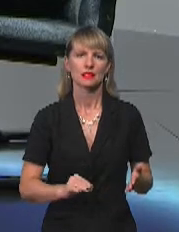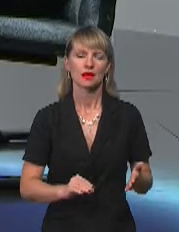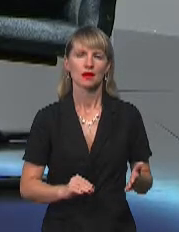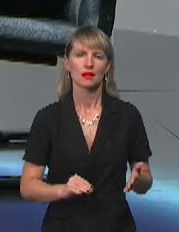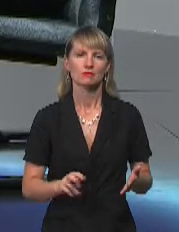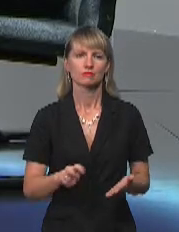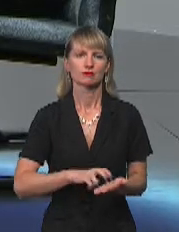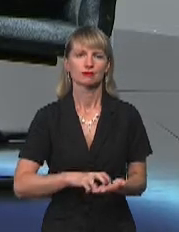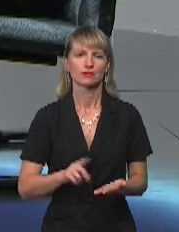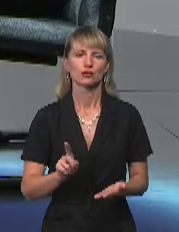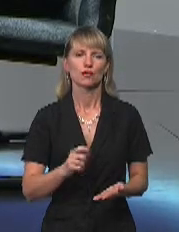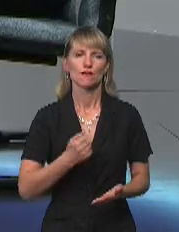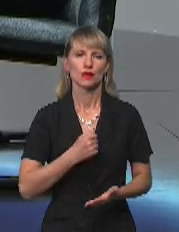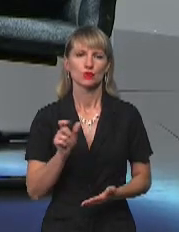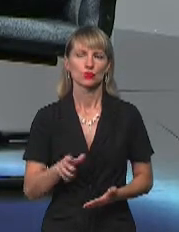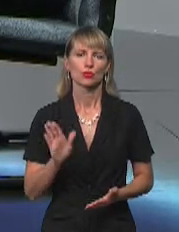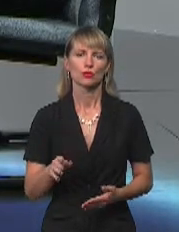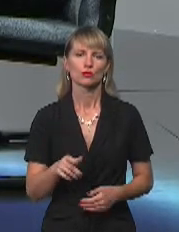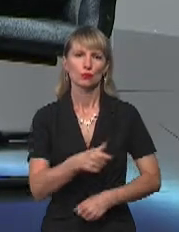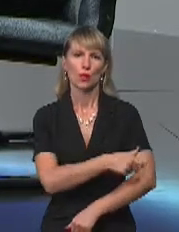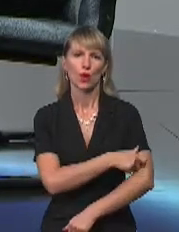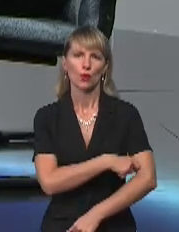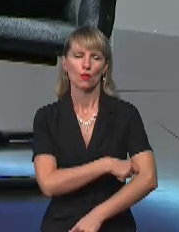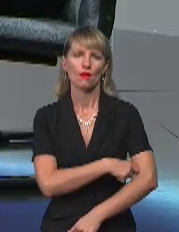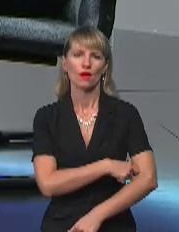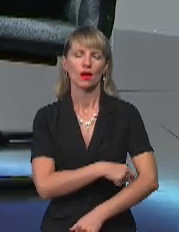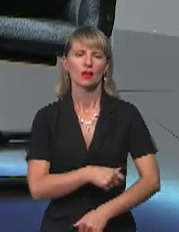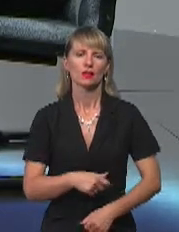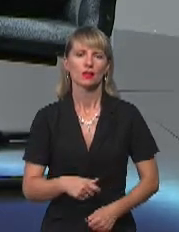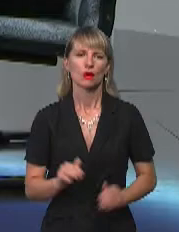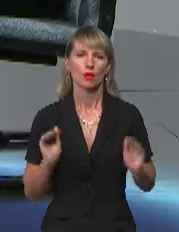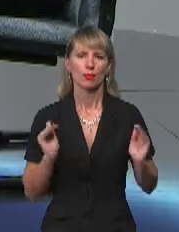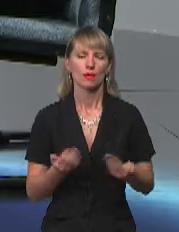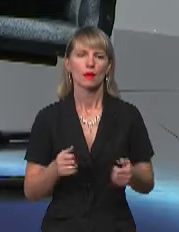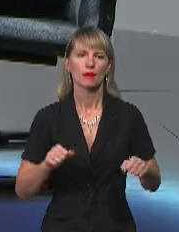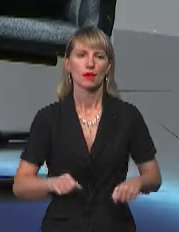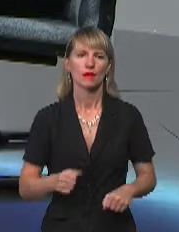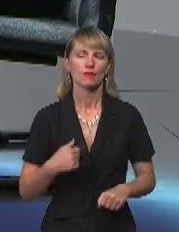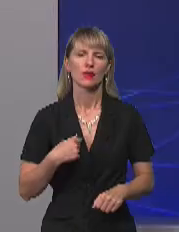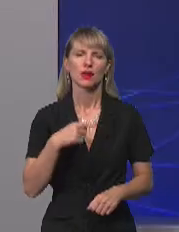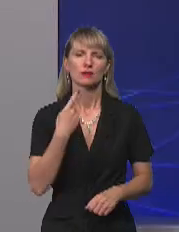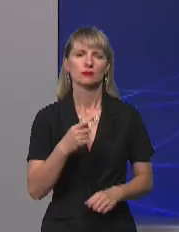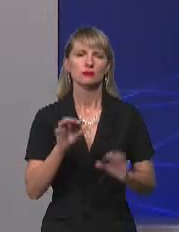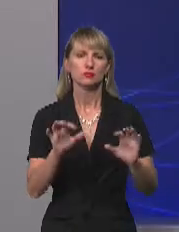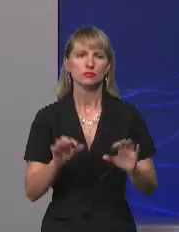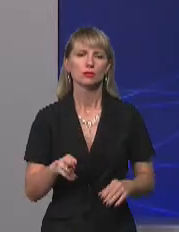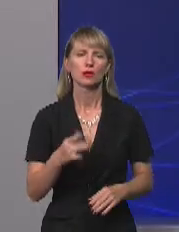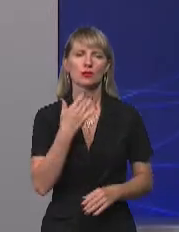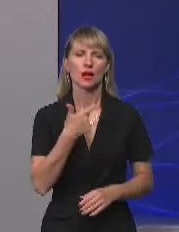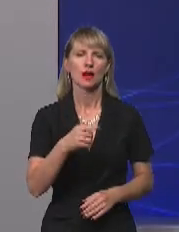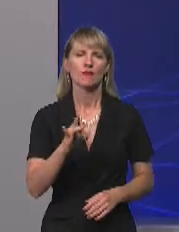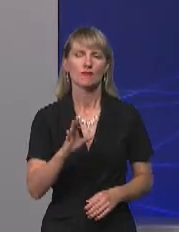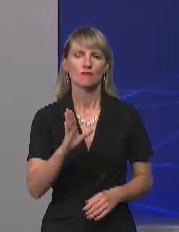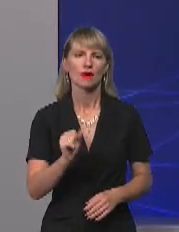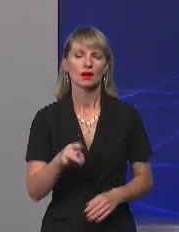з побоюванням, що військовослужбовці будуть патрулювати і певним чином обмеження буде право. Але я кажу, закон про Національну гвардію